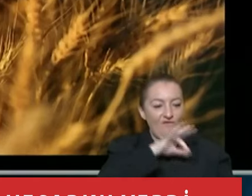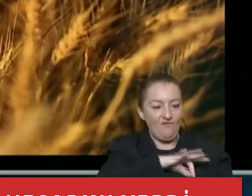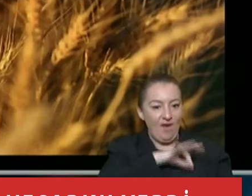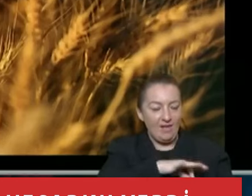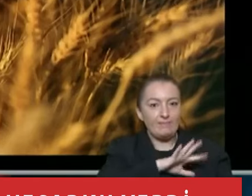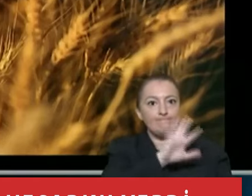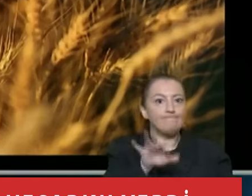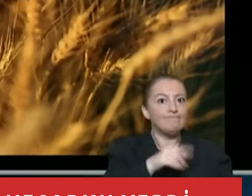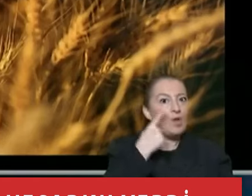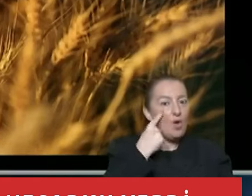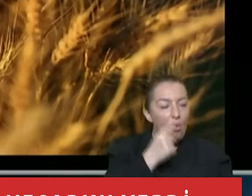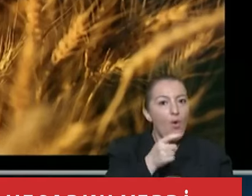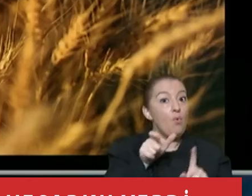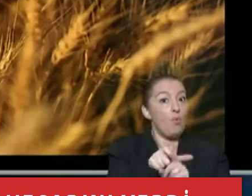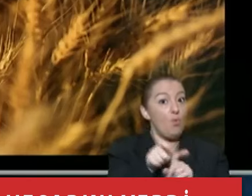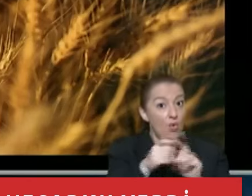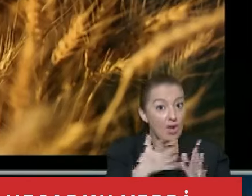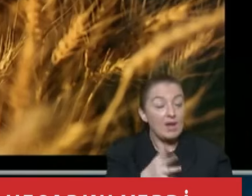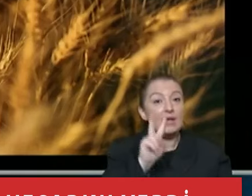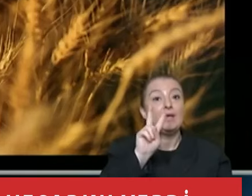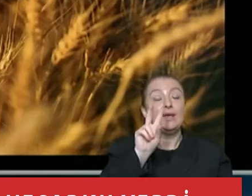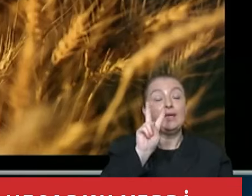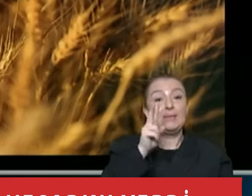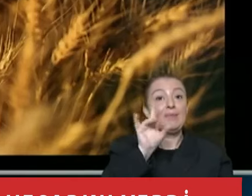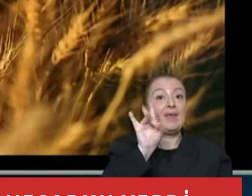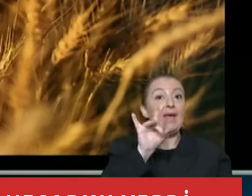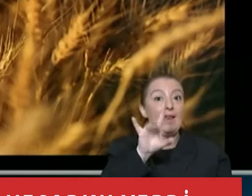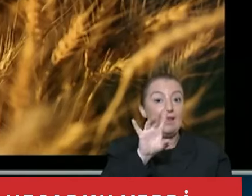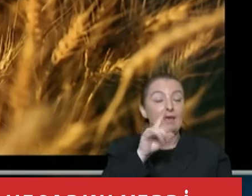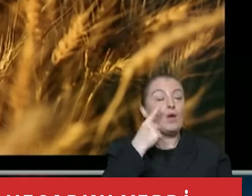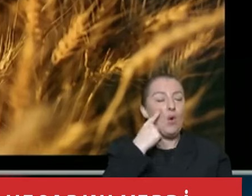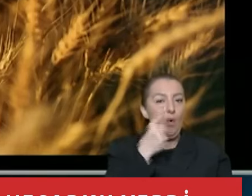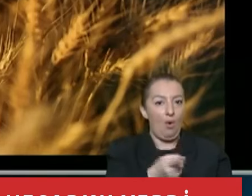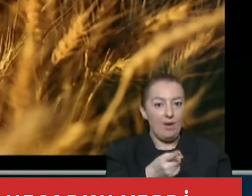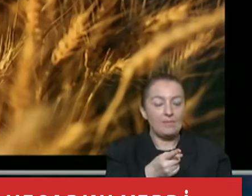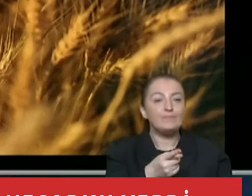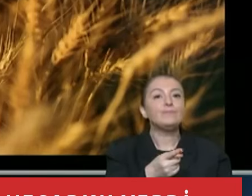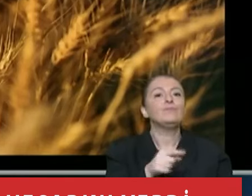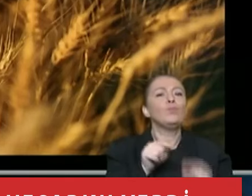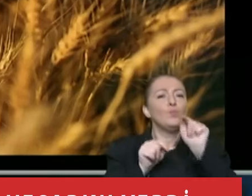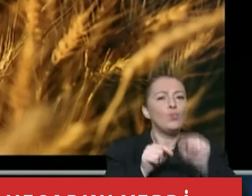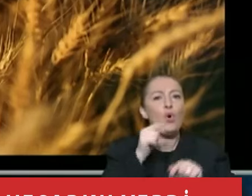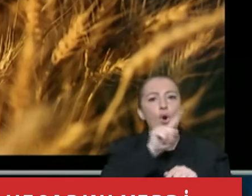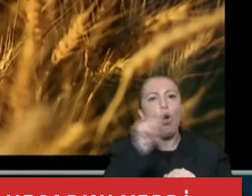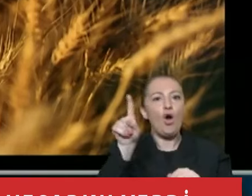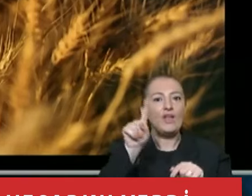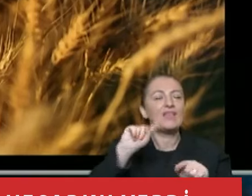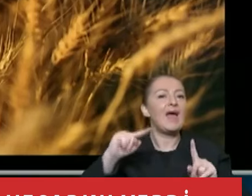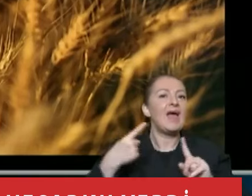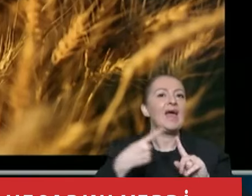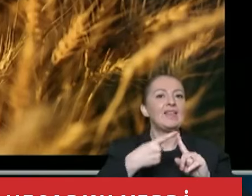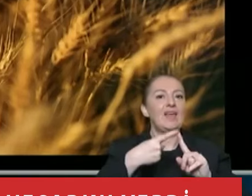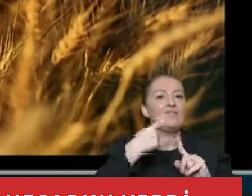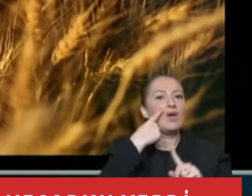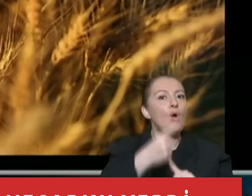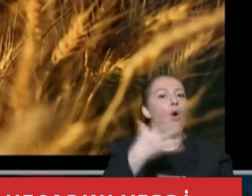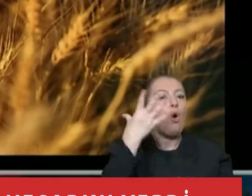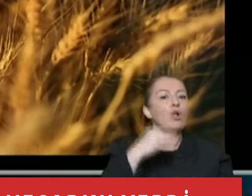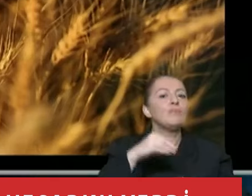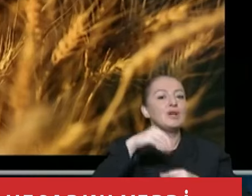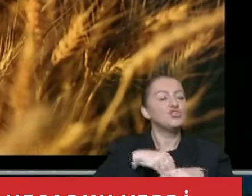gözeterek 2050 vizyonu çerçevesinde belirlenen şu 10 hedefe ulaştırmak için